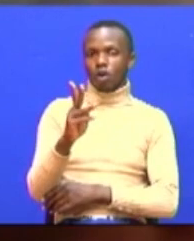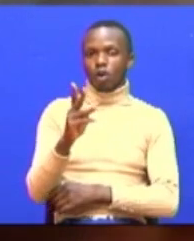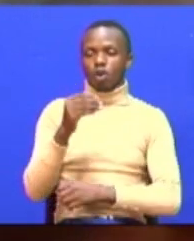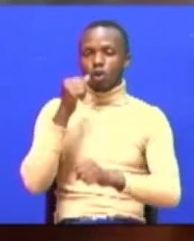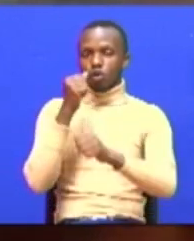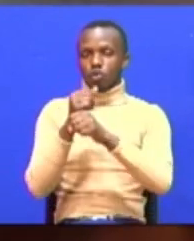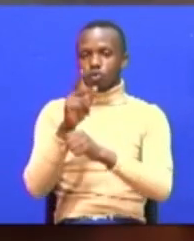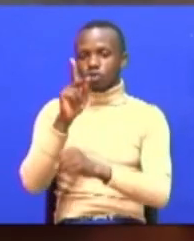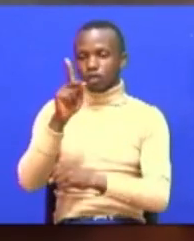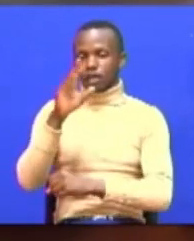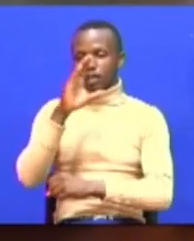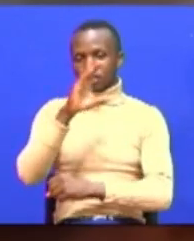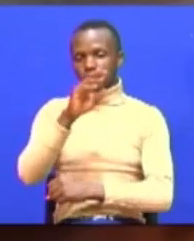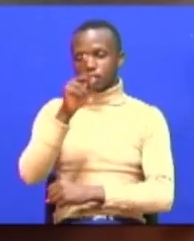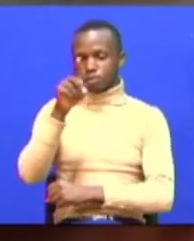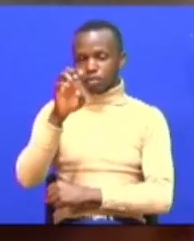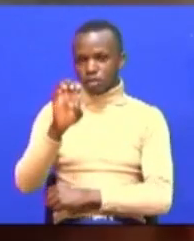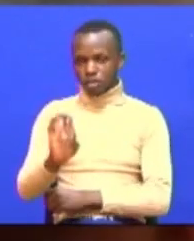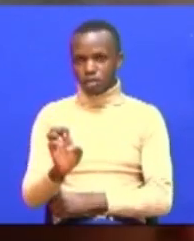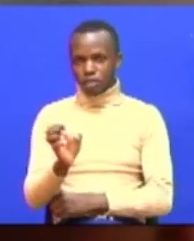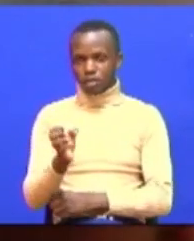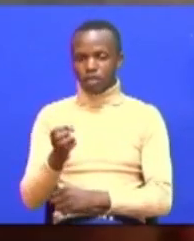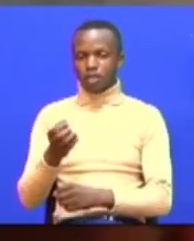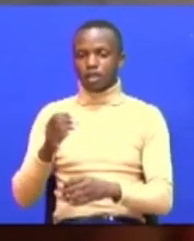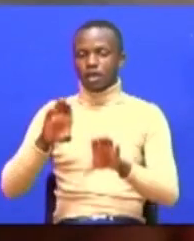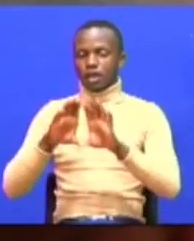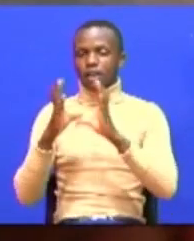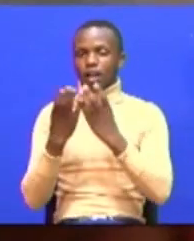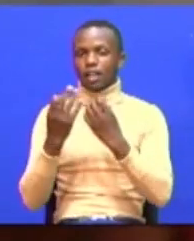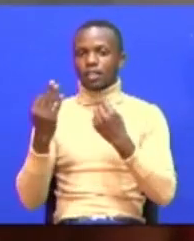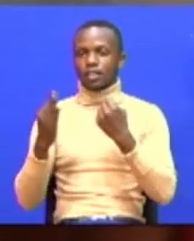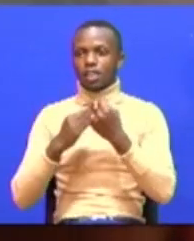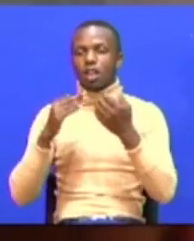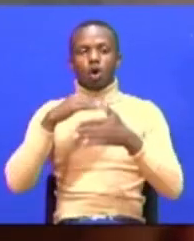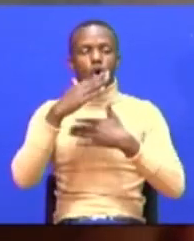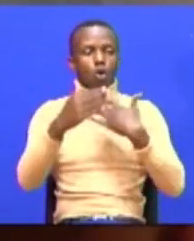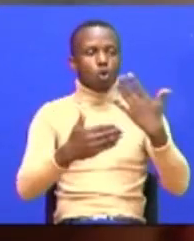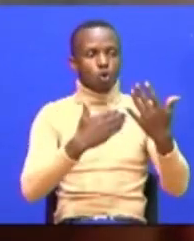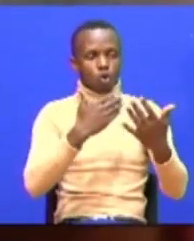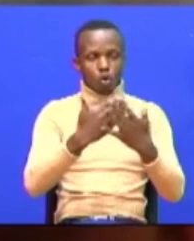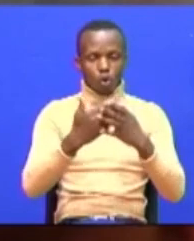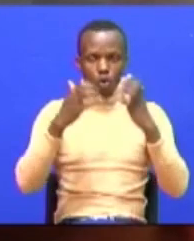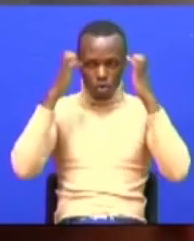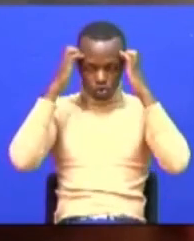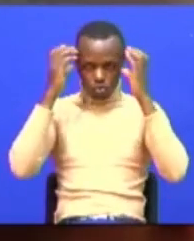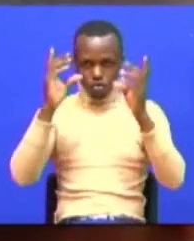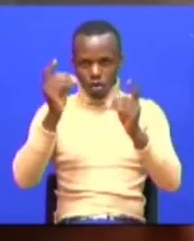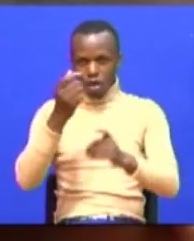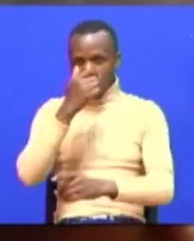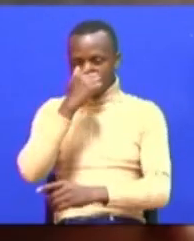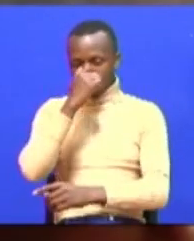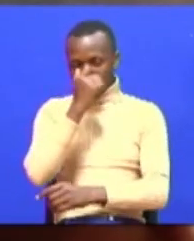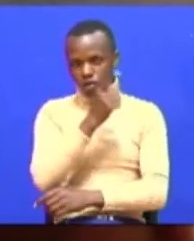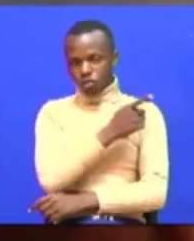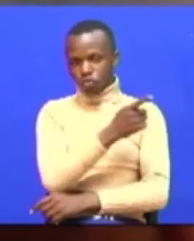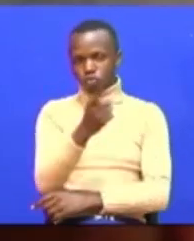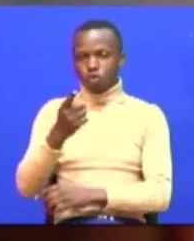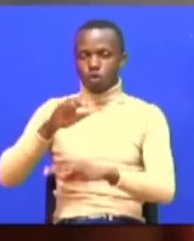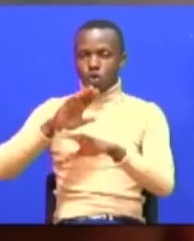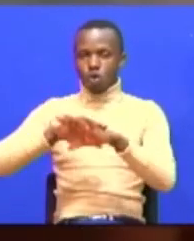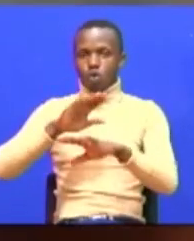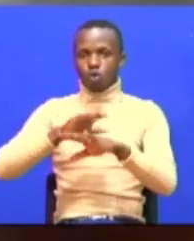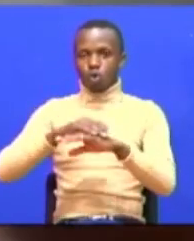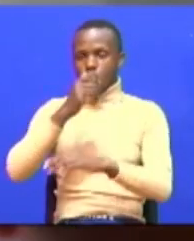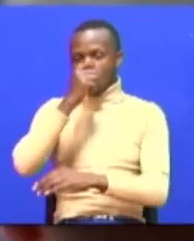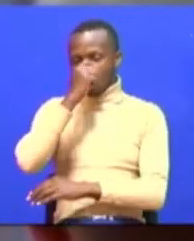wanaofanya KCPE ya standard 8 wote. Na watakia heri, na